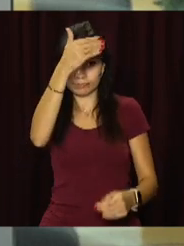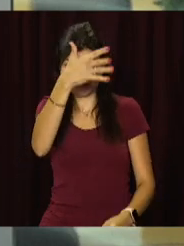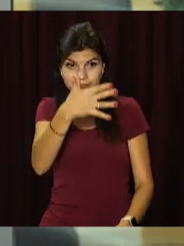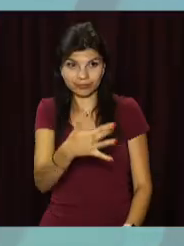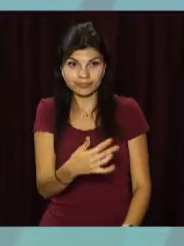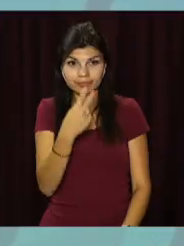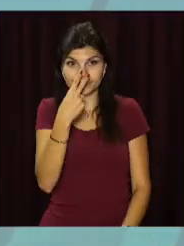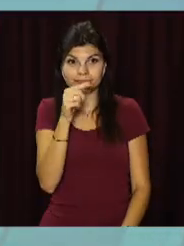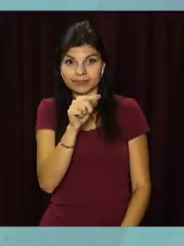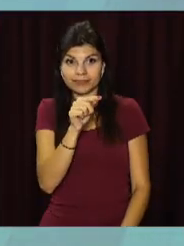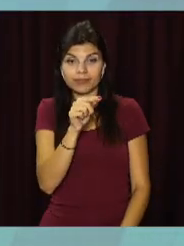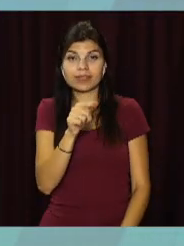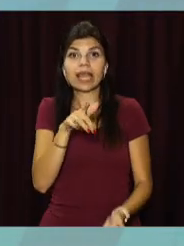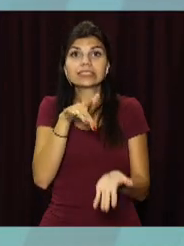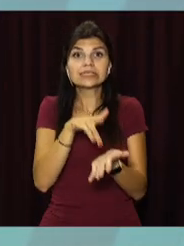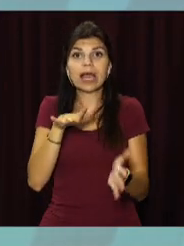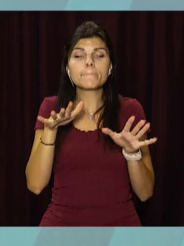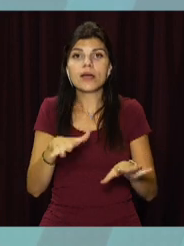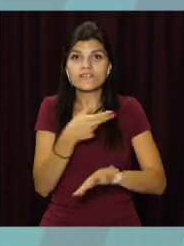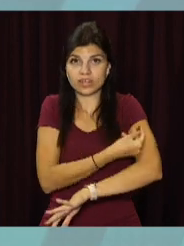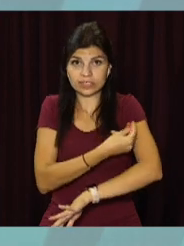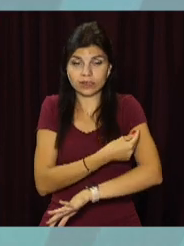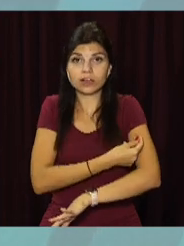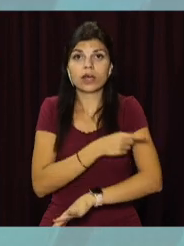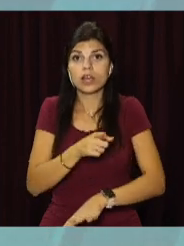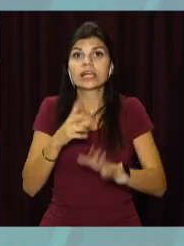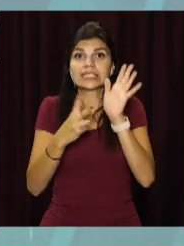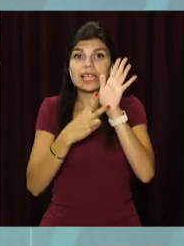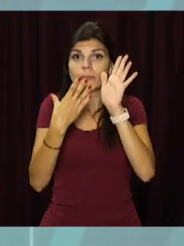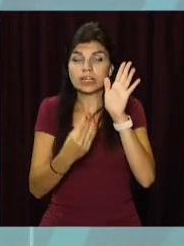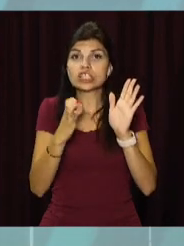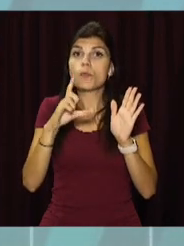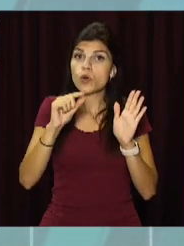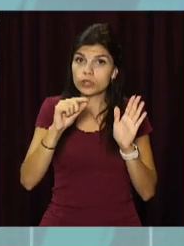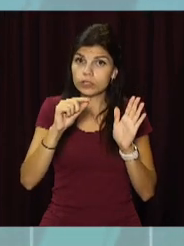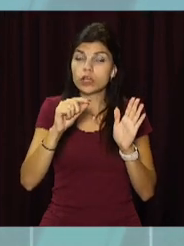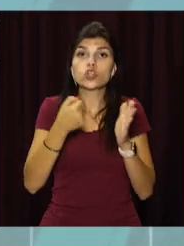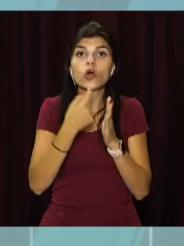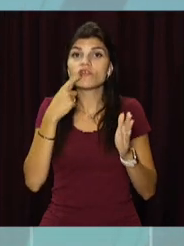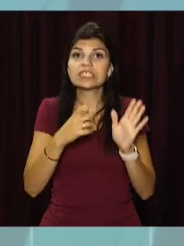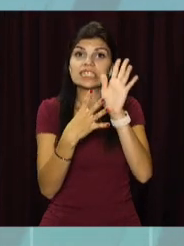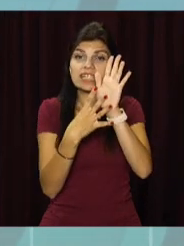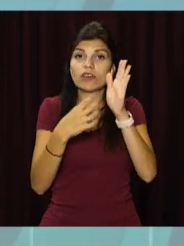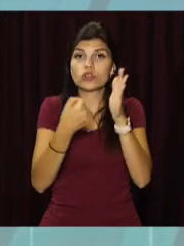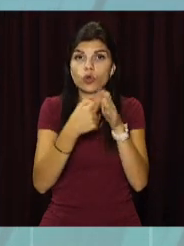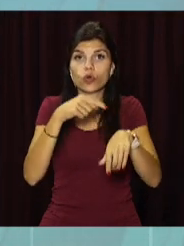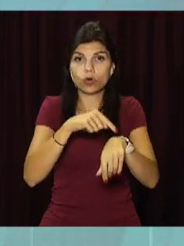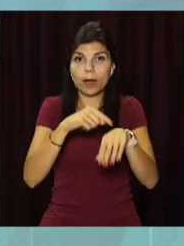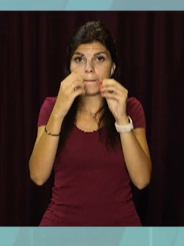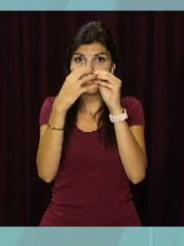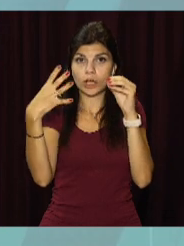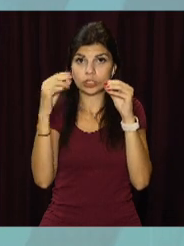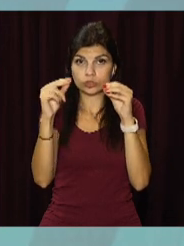ваших екранах. Центри масової вакцинації працюють 7 днів з понеділка, по неділю з 9 до 15